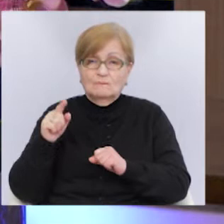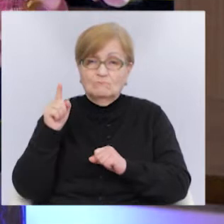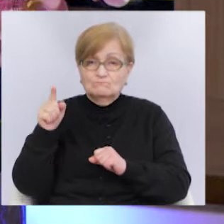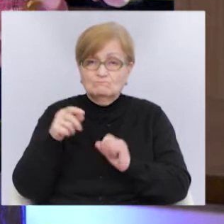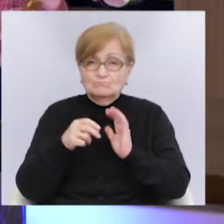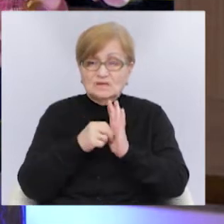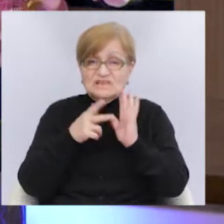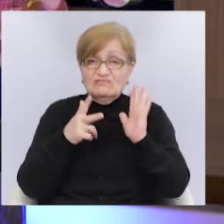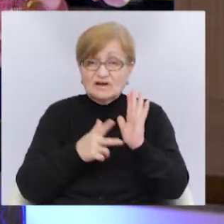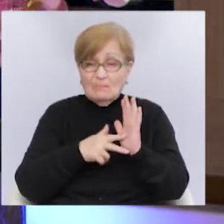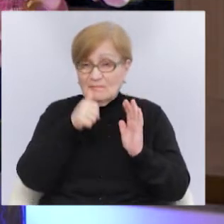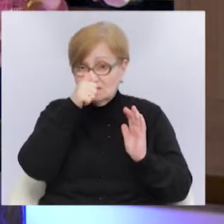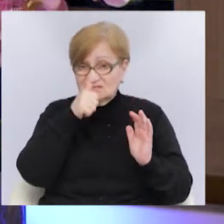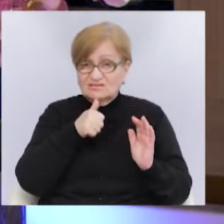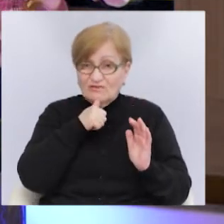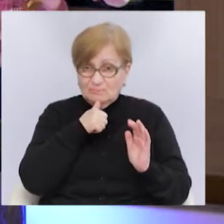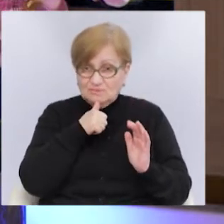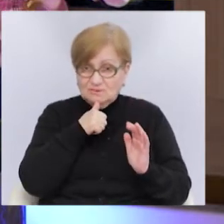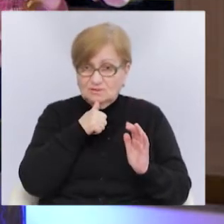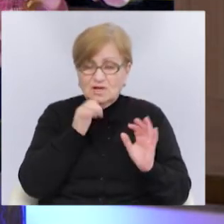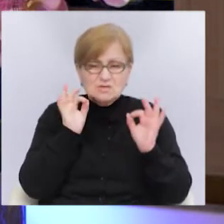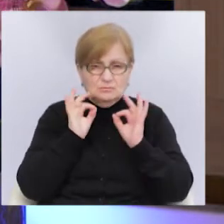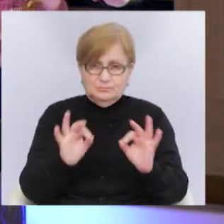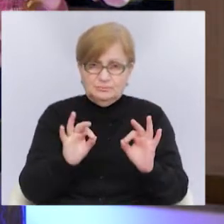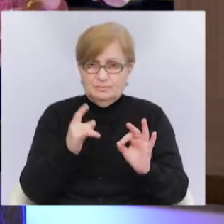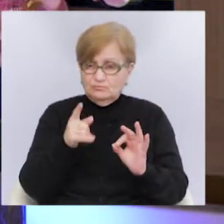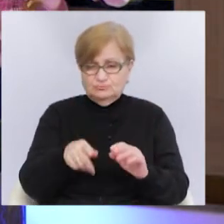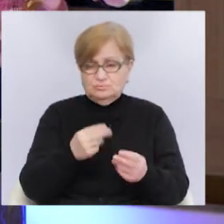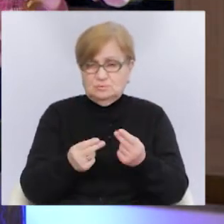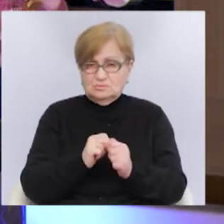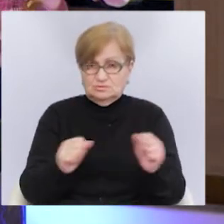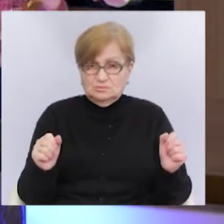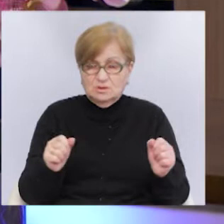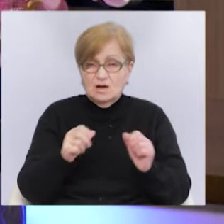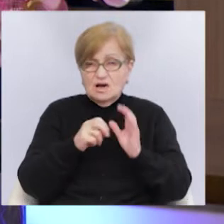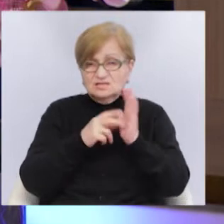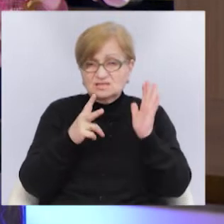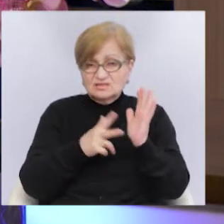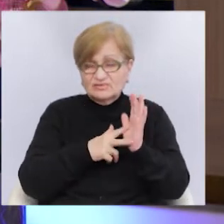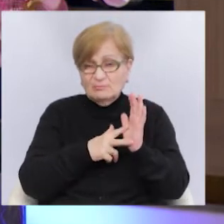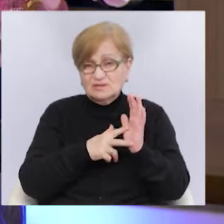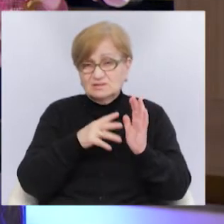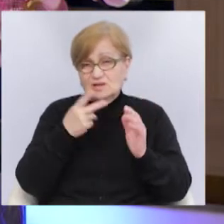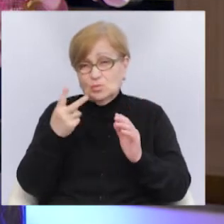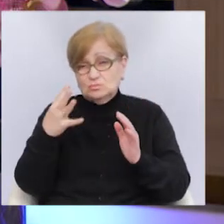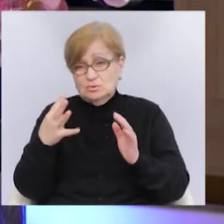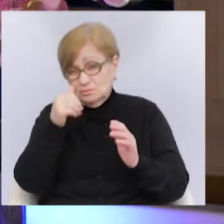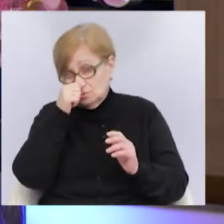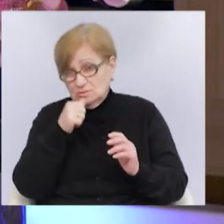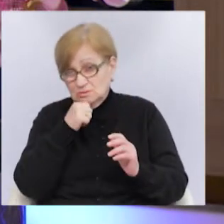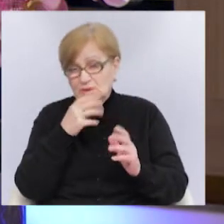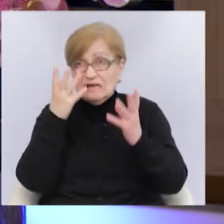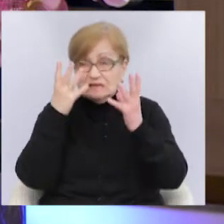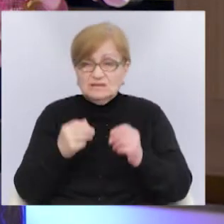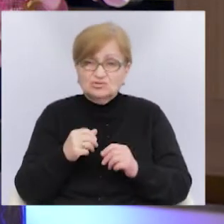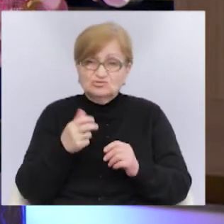რომ 18 თვემდე საერთოდ არ მივაკაროთ. 18 თვიდან 24 თვემდე დღეში